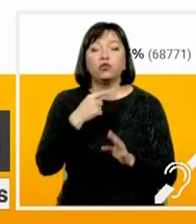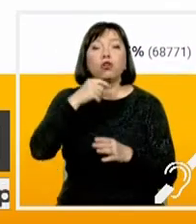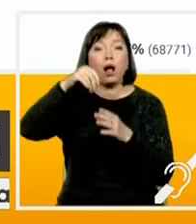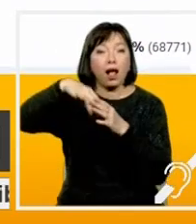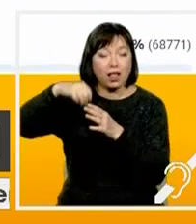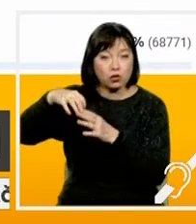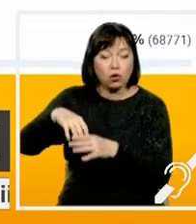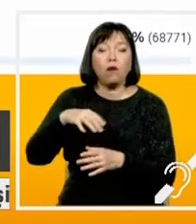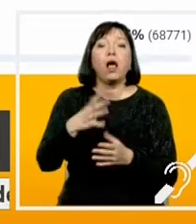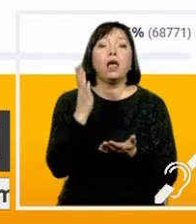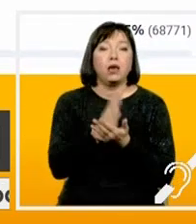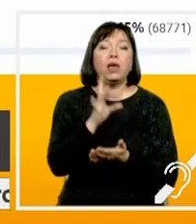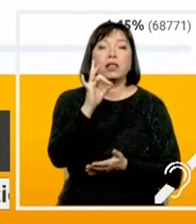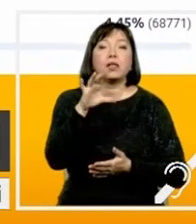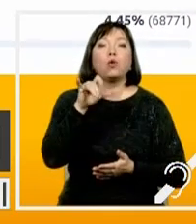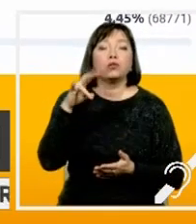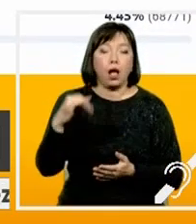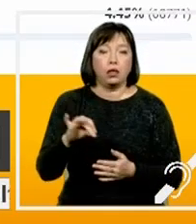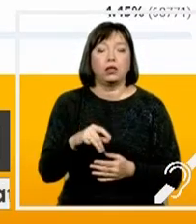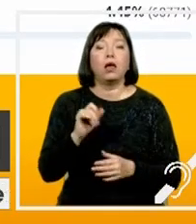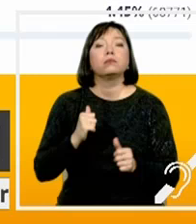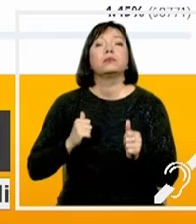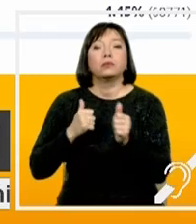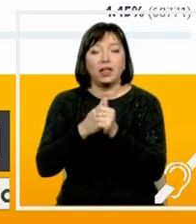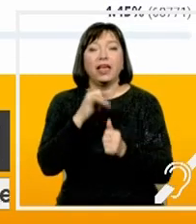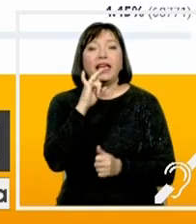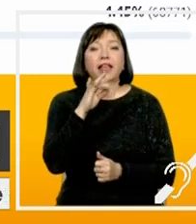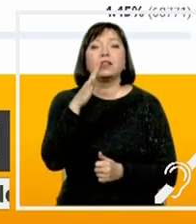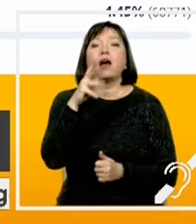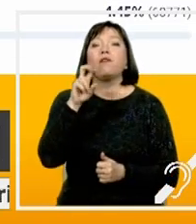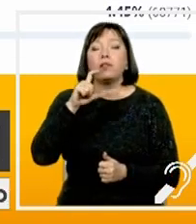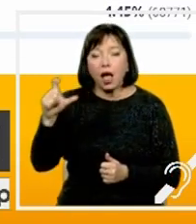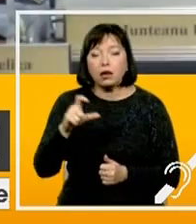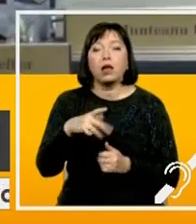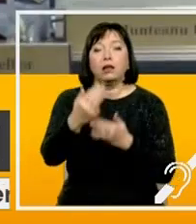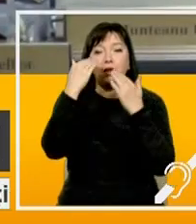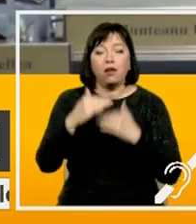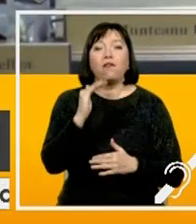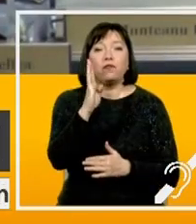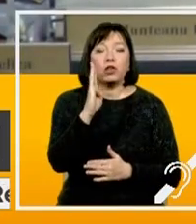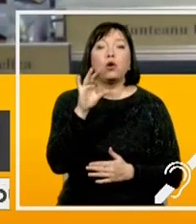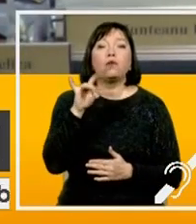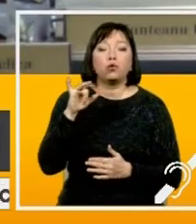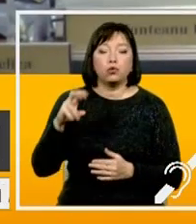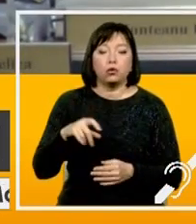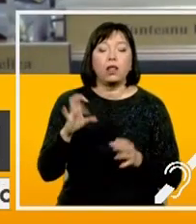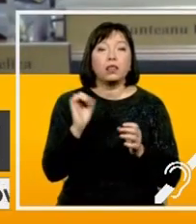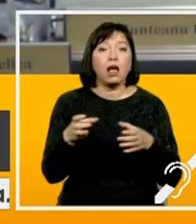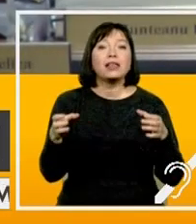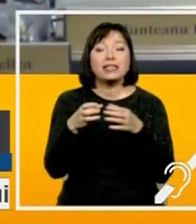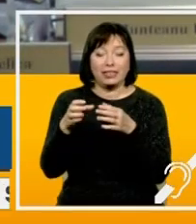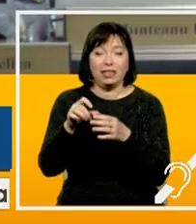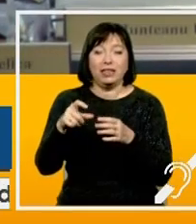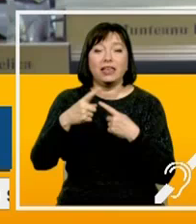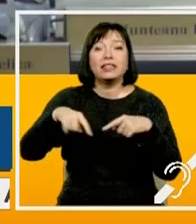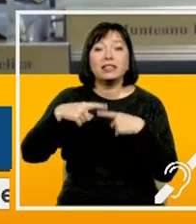voturi le-a acumulat Renato Usatăi. Topul este urmat de Irina Vlah și Victoria Fortună. La secțiile de votare s-au prezentat